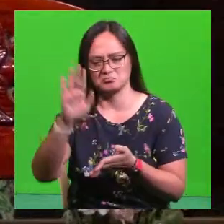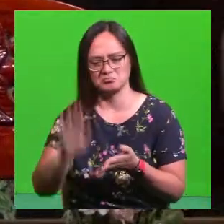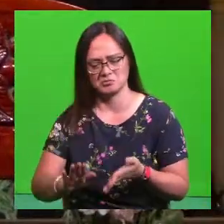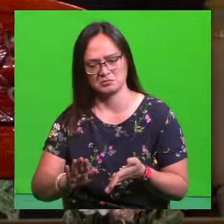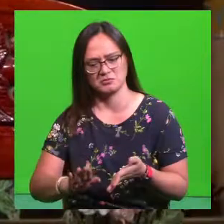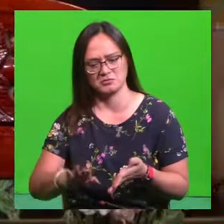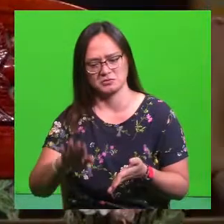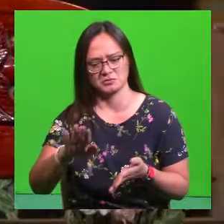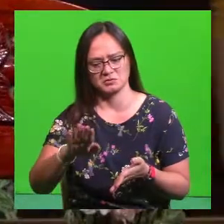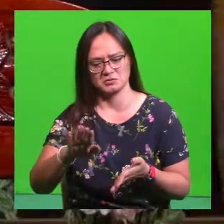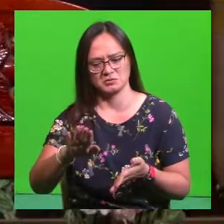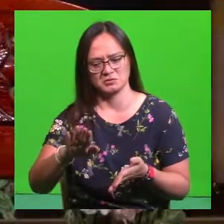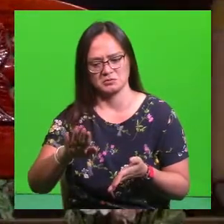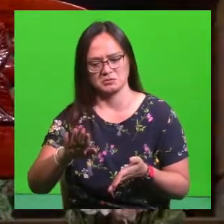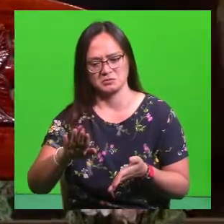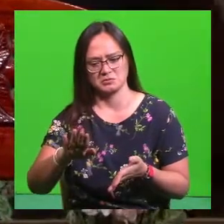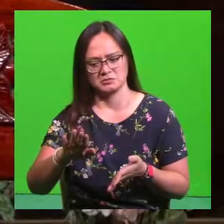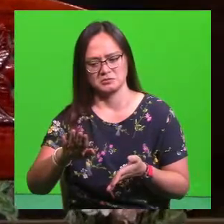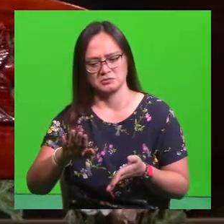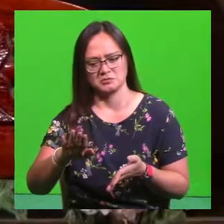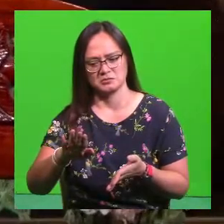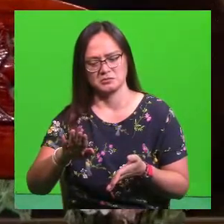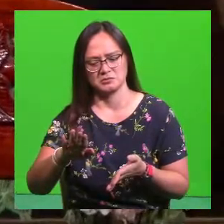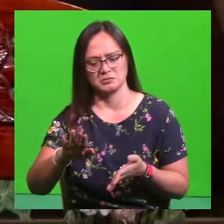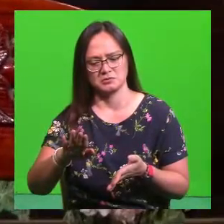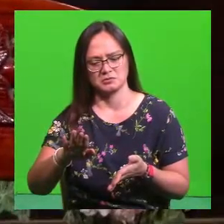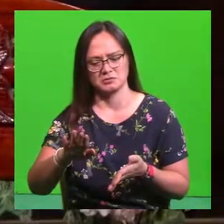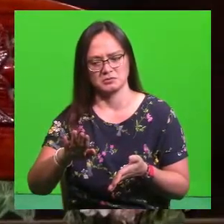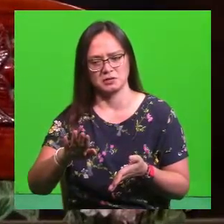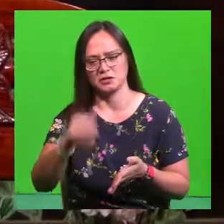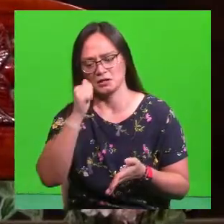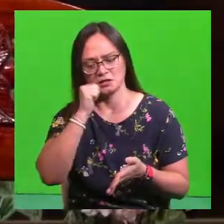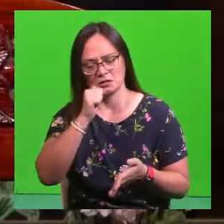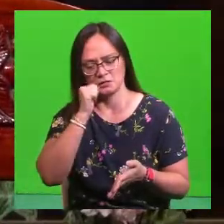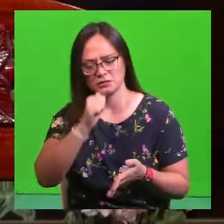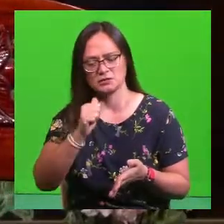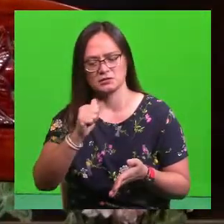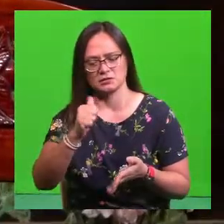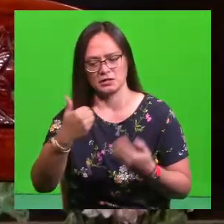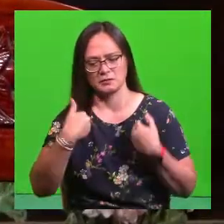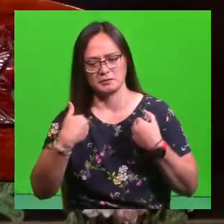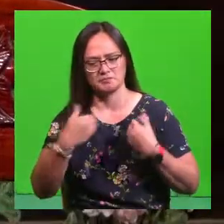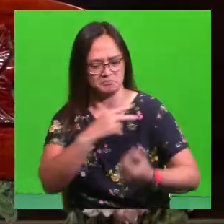mawawala ng bisa, no, ang mensahe, sapagkat ang ating